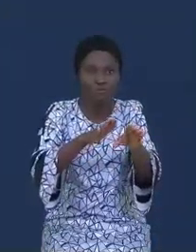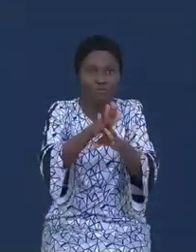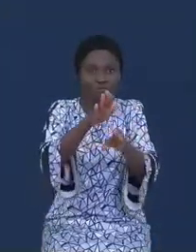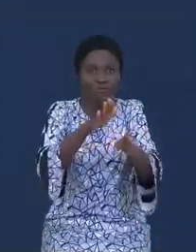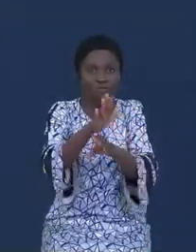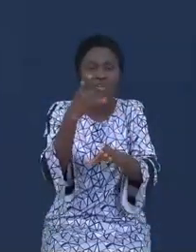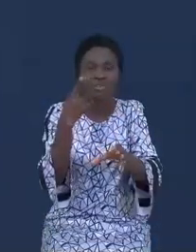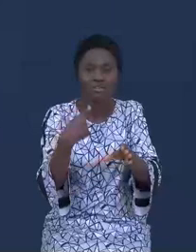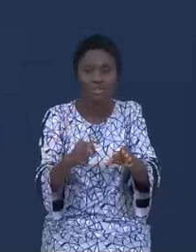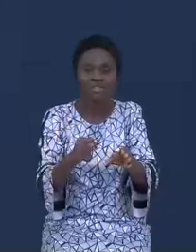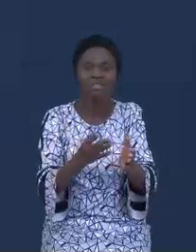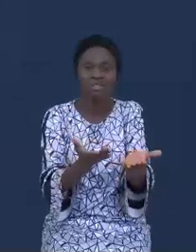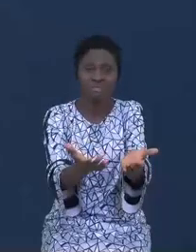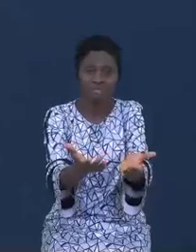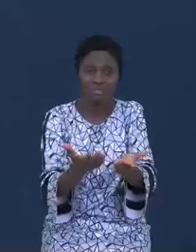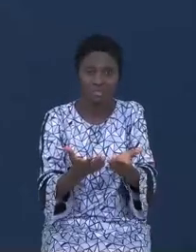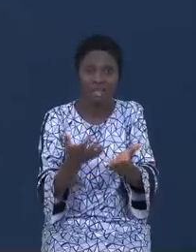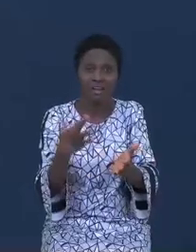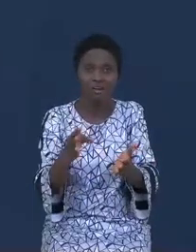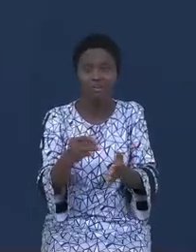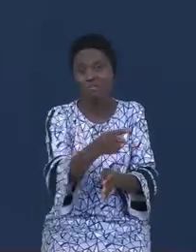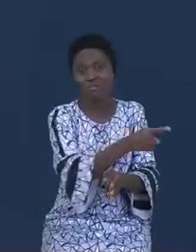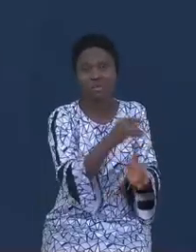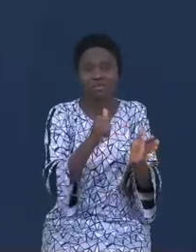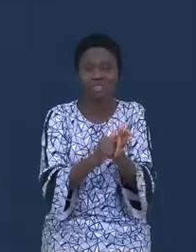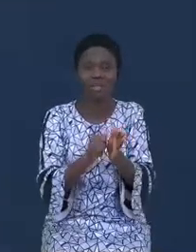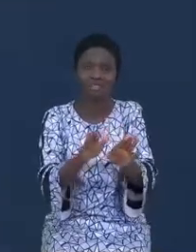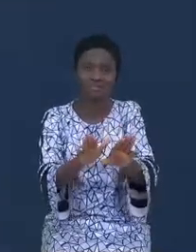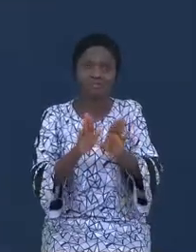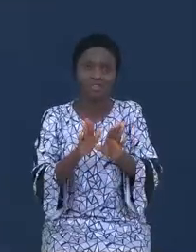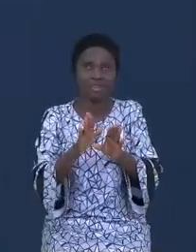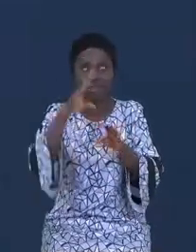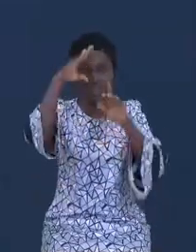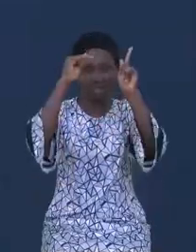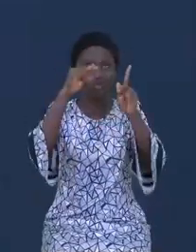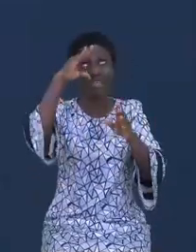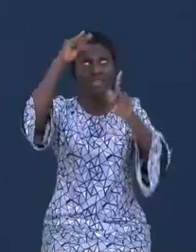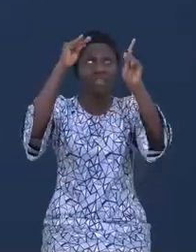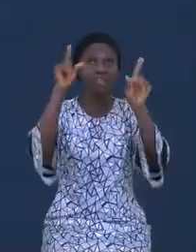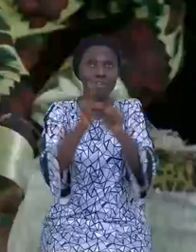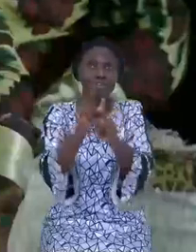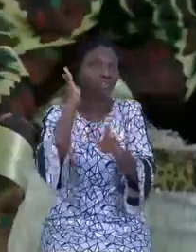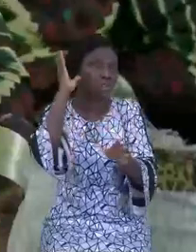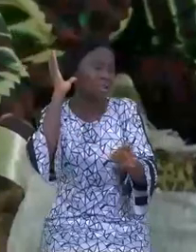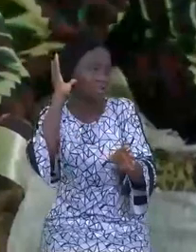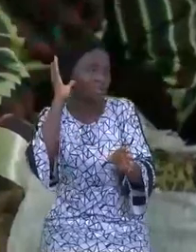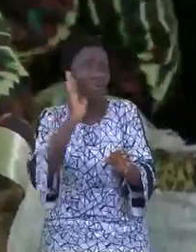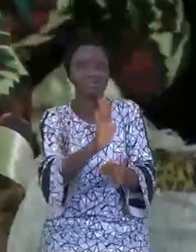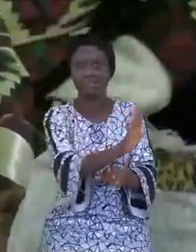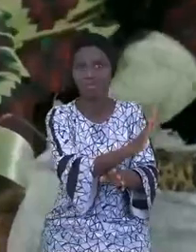Et il accomplit les désirs de ceux qui le craignent. Il entend leurs cris et il les sauve.